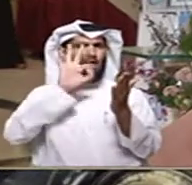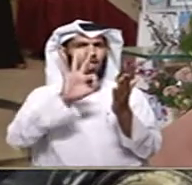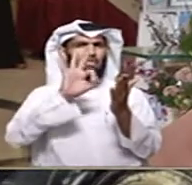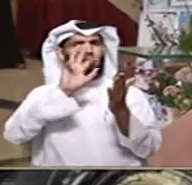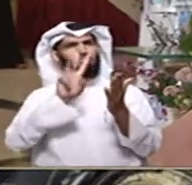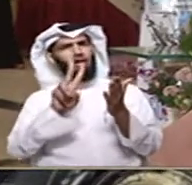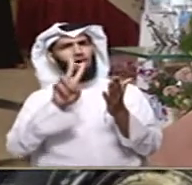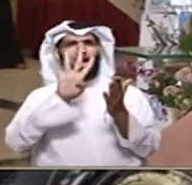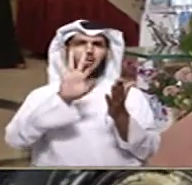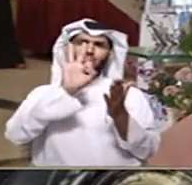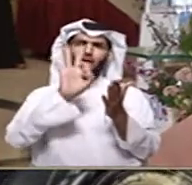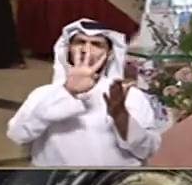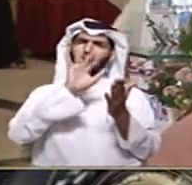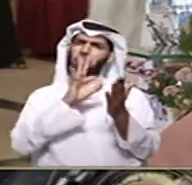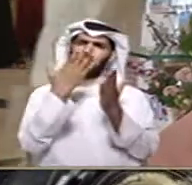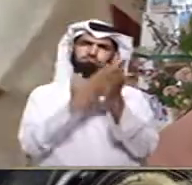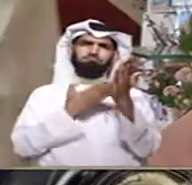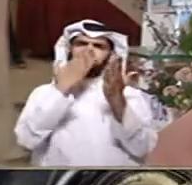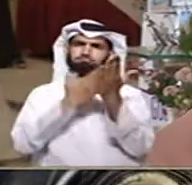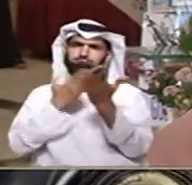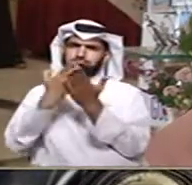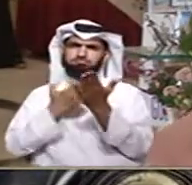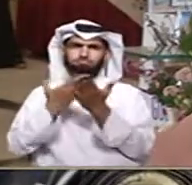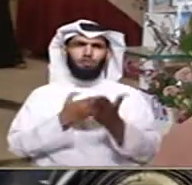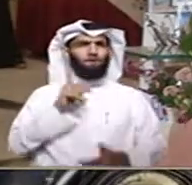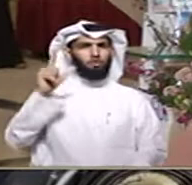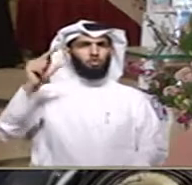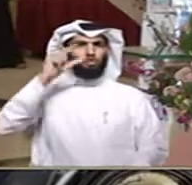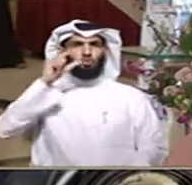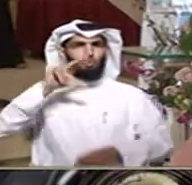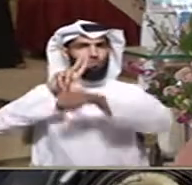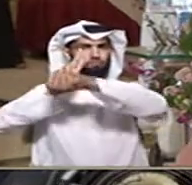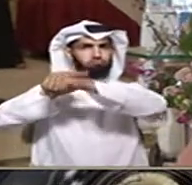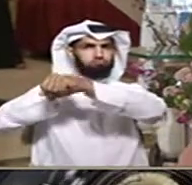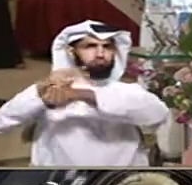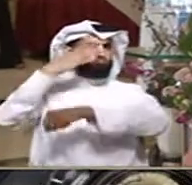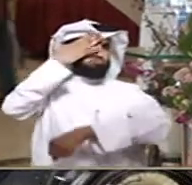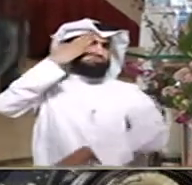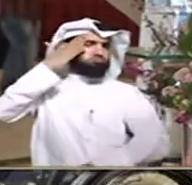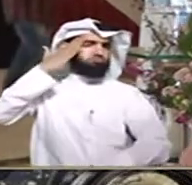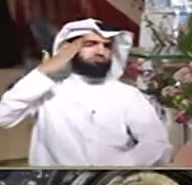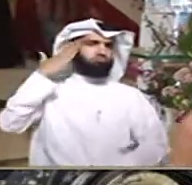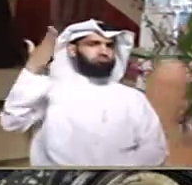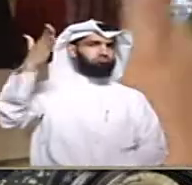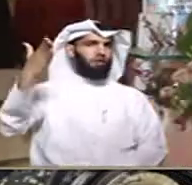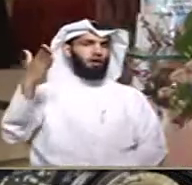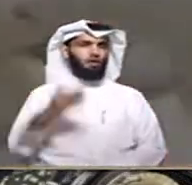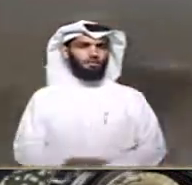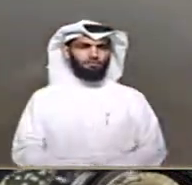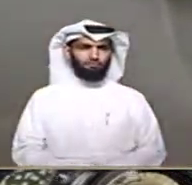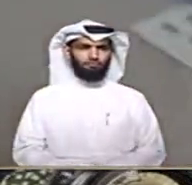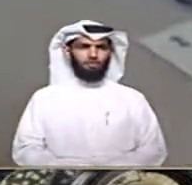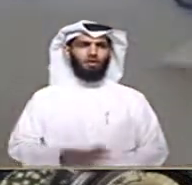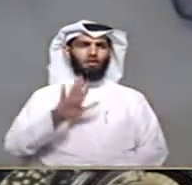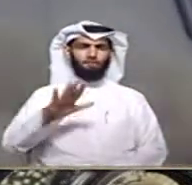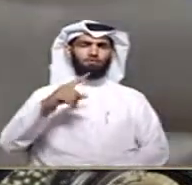على الأقل 3 أو 4 أسبوعيا. يعني عندنا دكتورين متخصصين بهالشغلة يقومون بإجراء العمليات. على